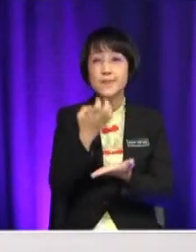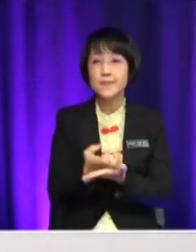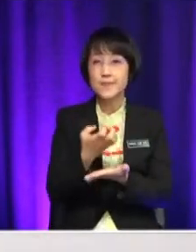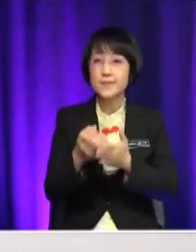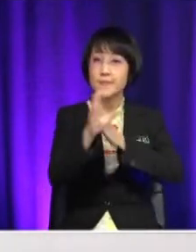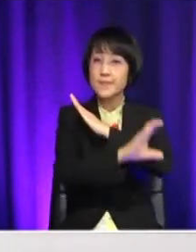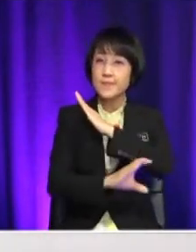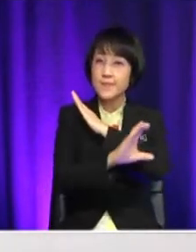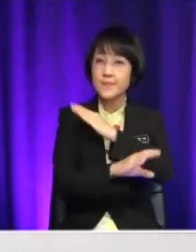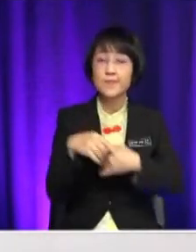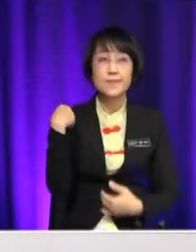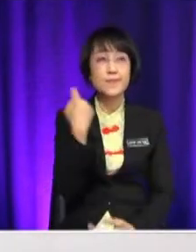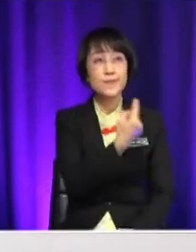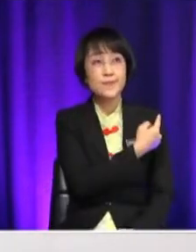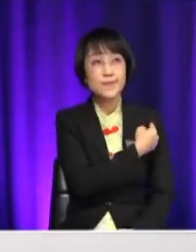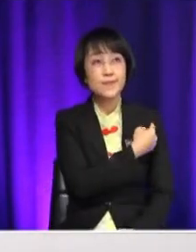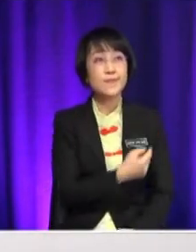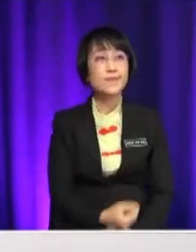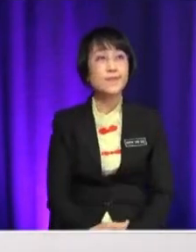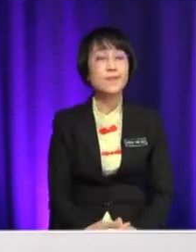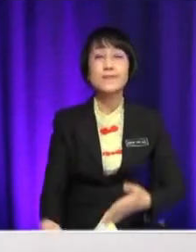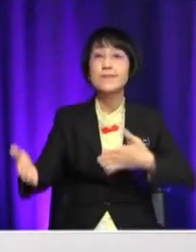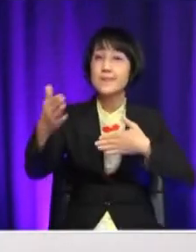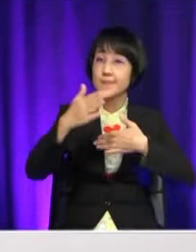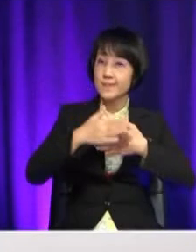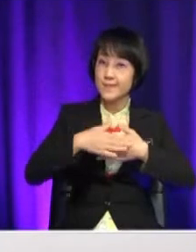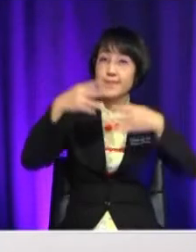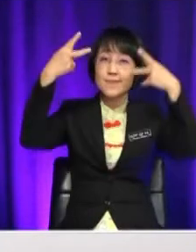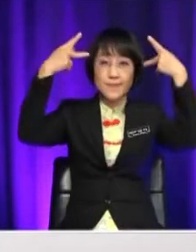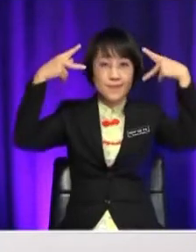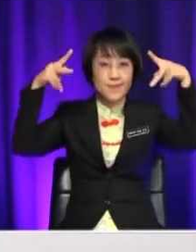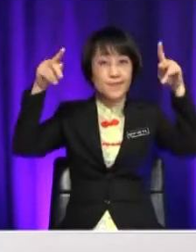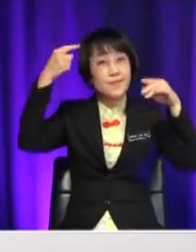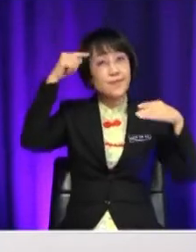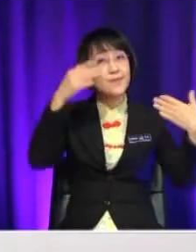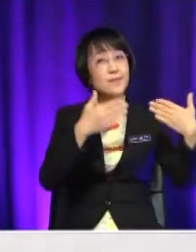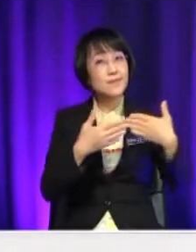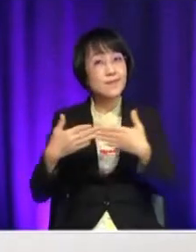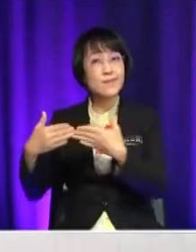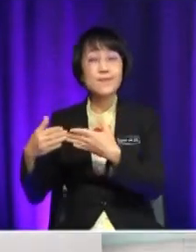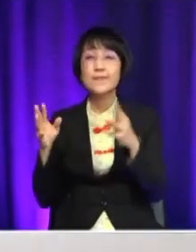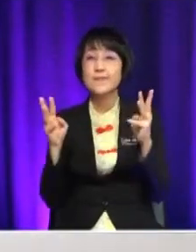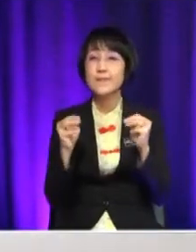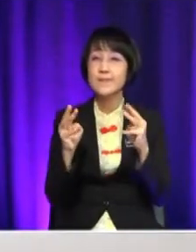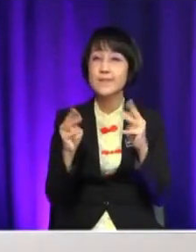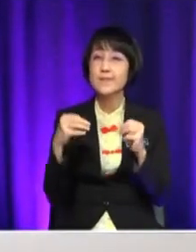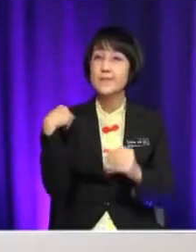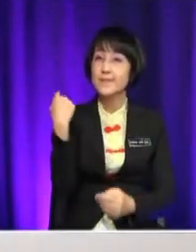secara mendadak. Kembali kepada Saudari Pengerusi untuk meneruskan forum kita pada hari ini.